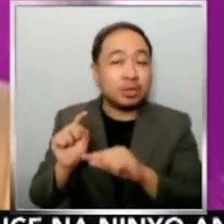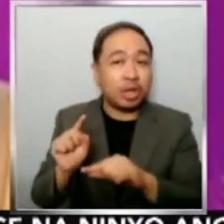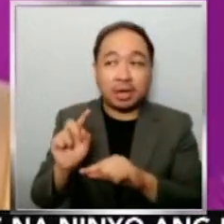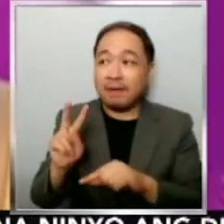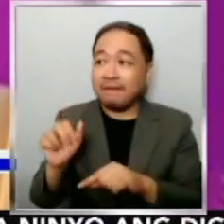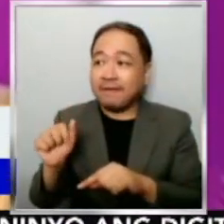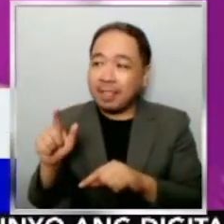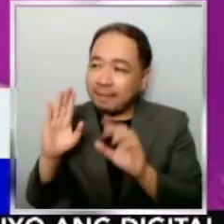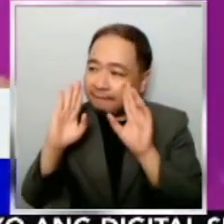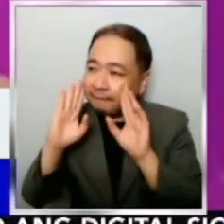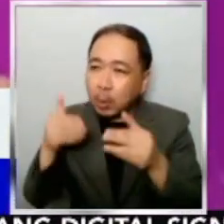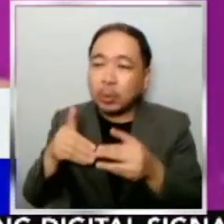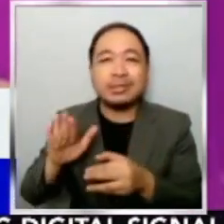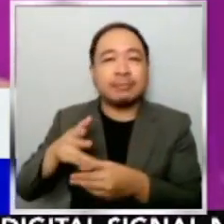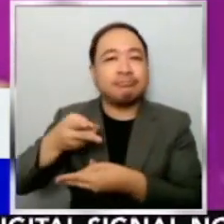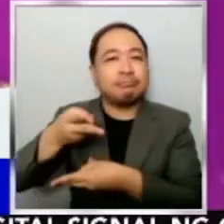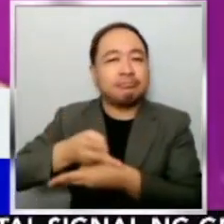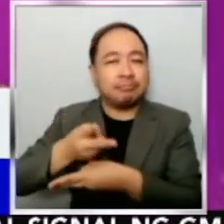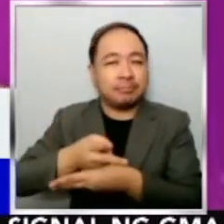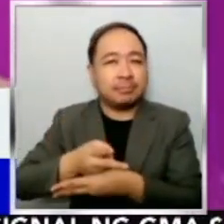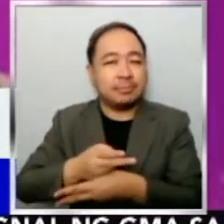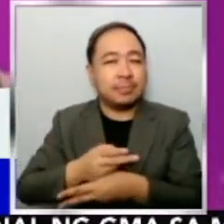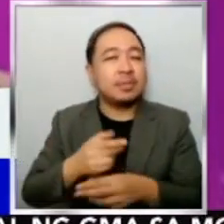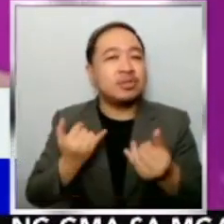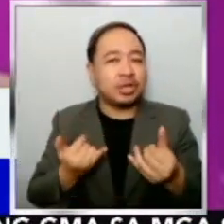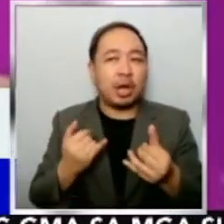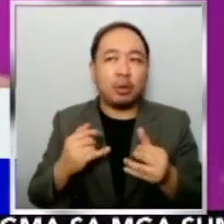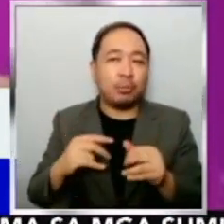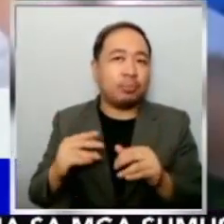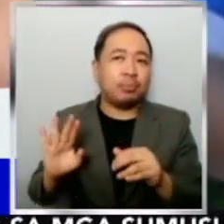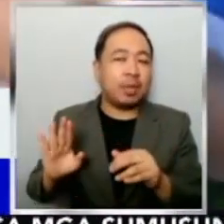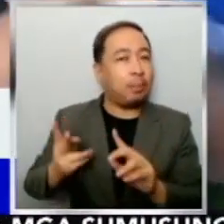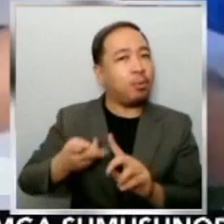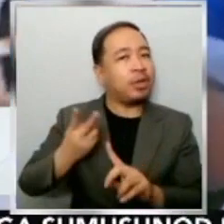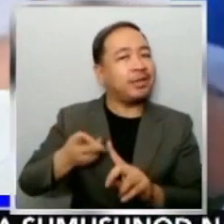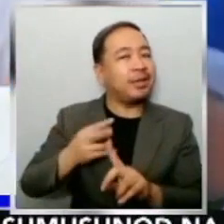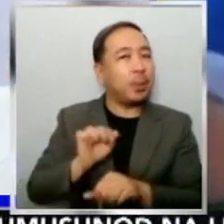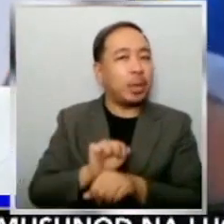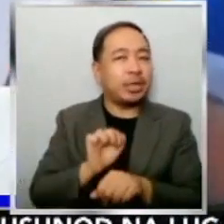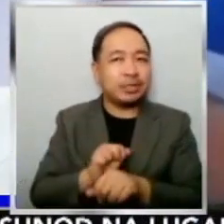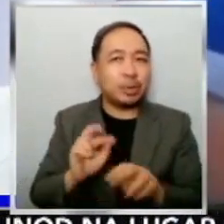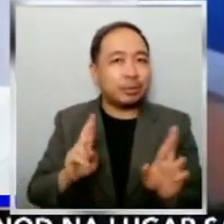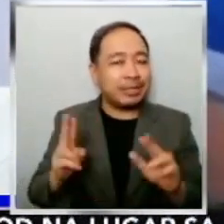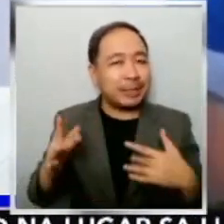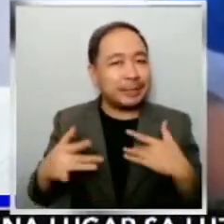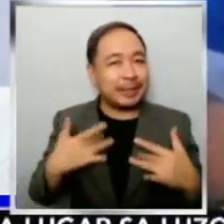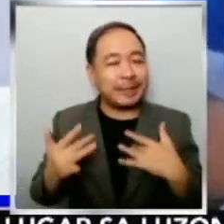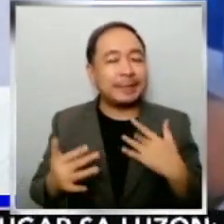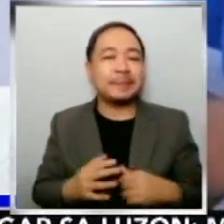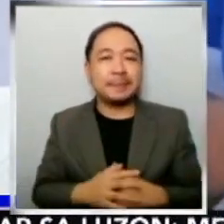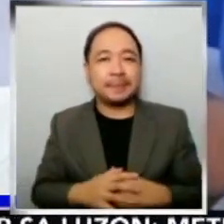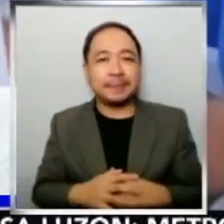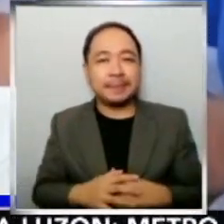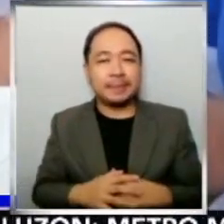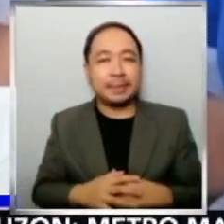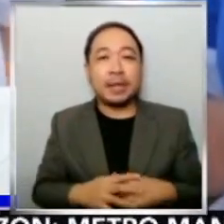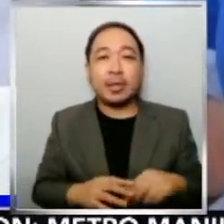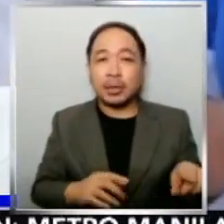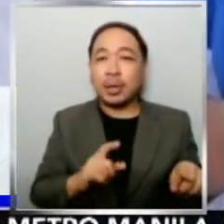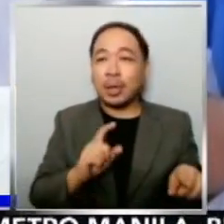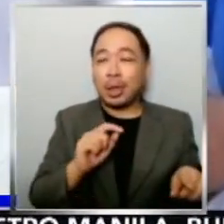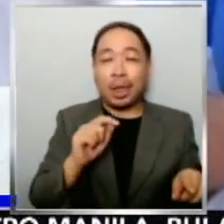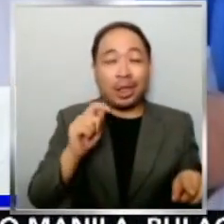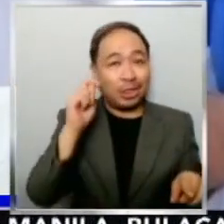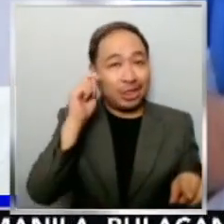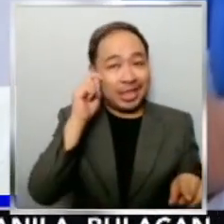work sa engagement namin. So, abangan yan. Hindi naman naiwasan ni Thea na ma-starstruck